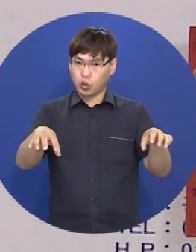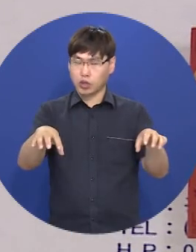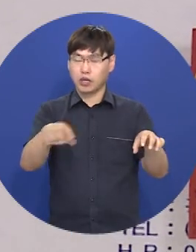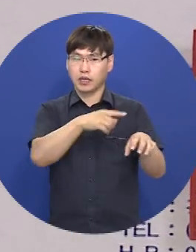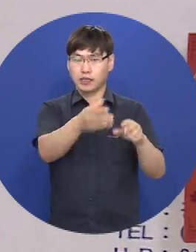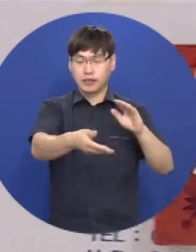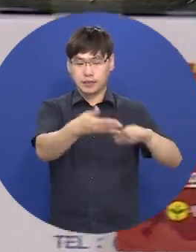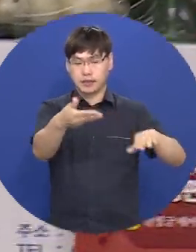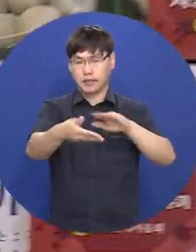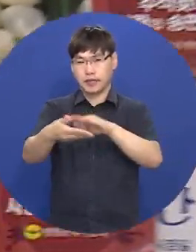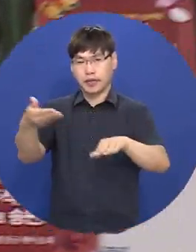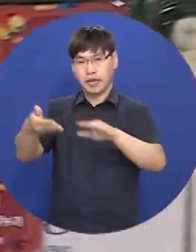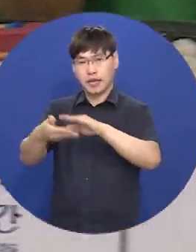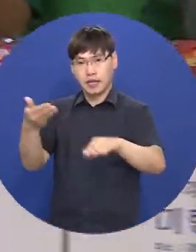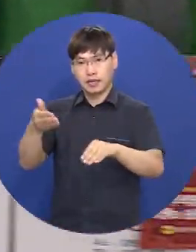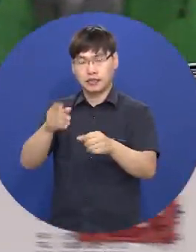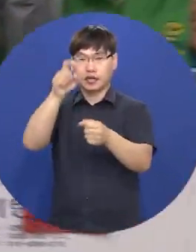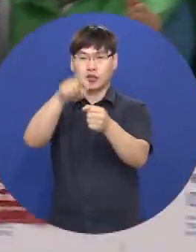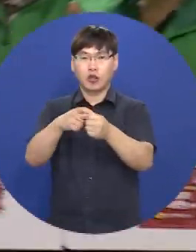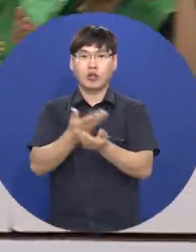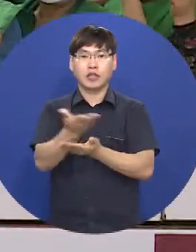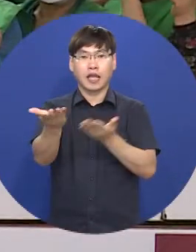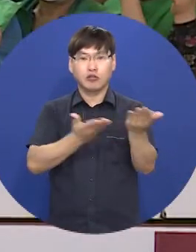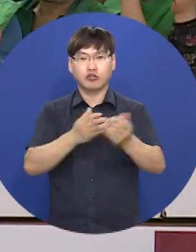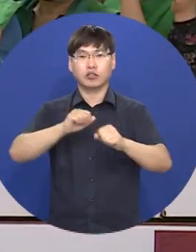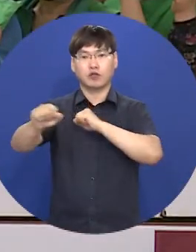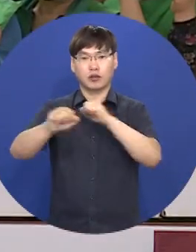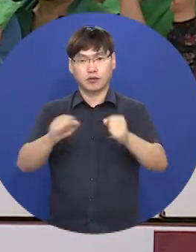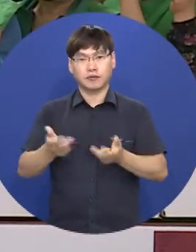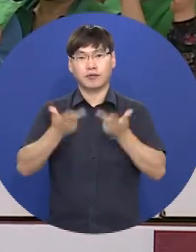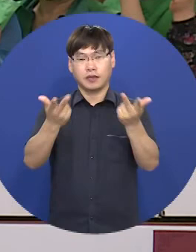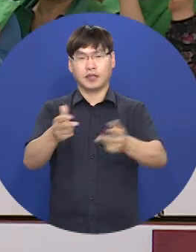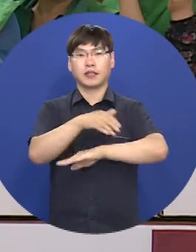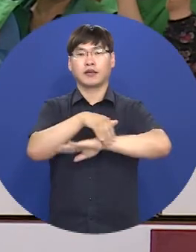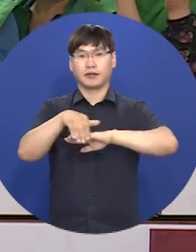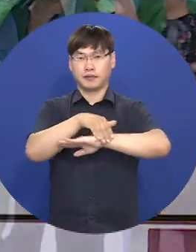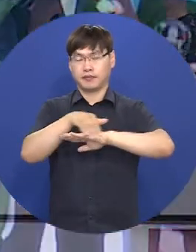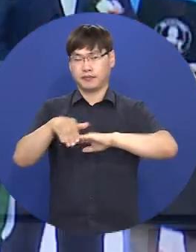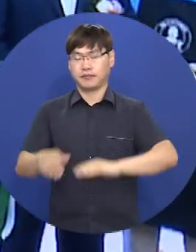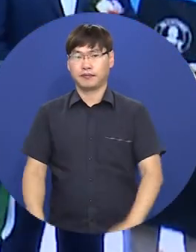새마을회마다 릴레이 방식으로 송편 나누기 행사를 실시할 예정입니다.